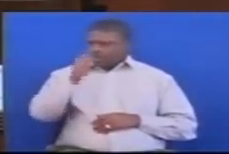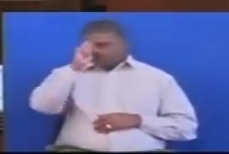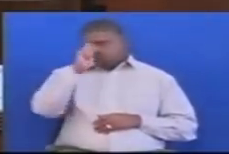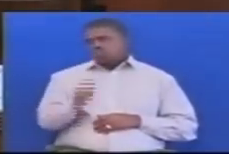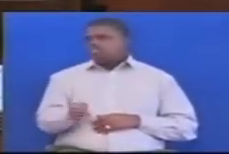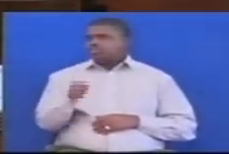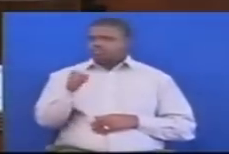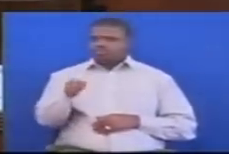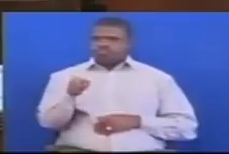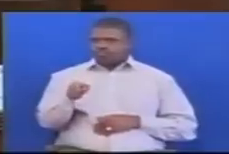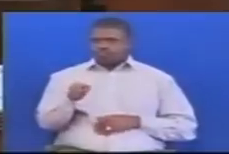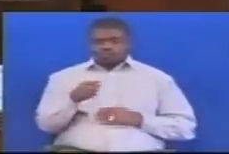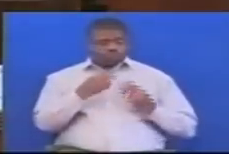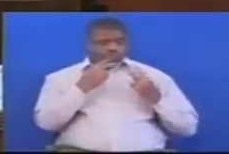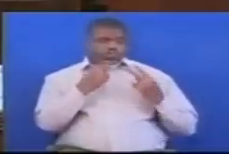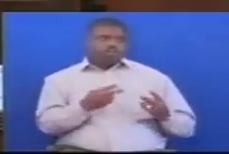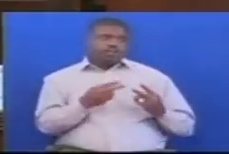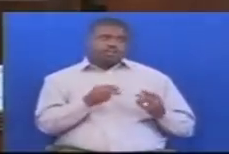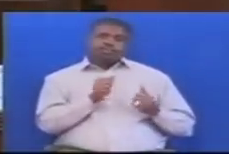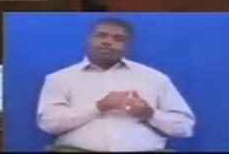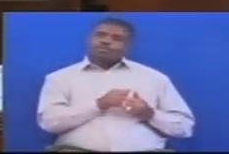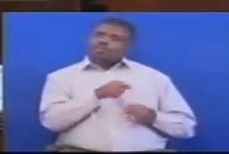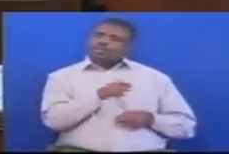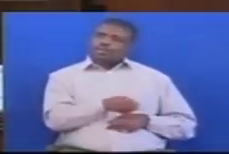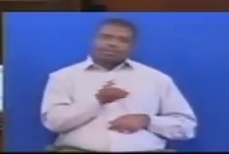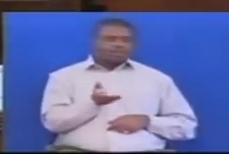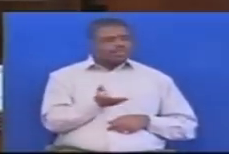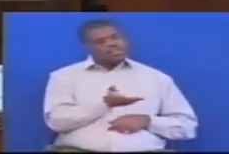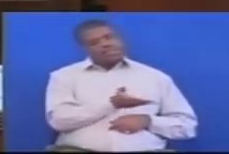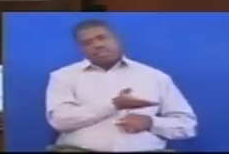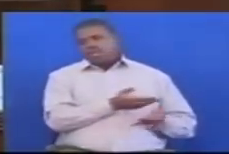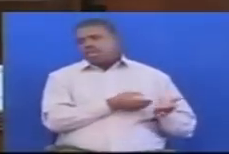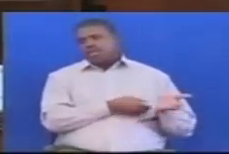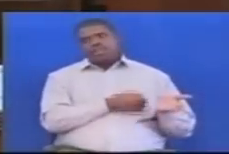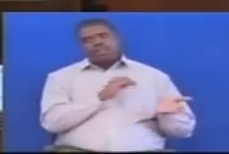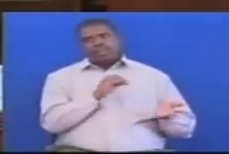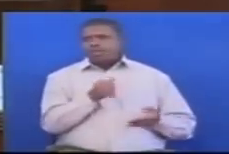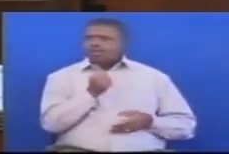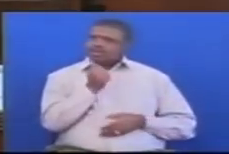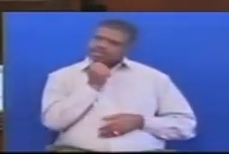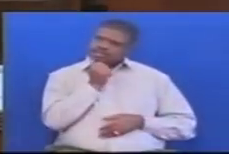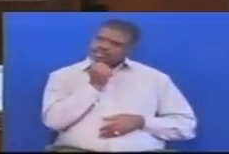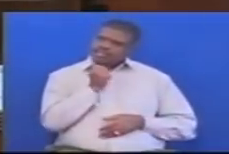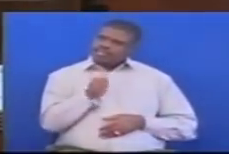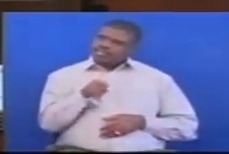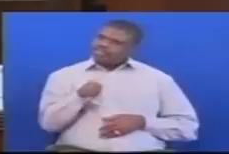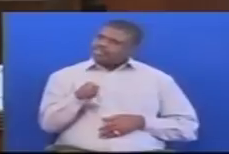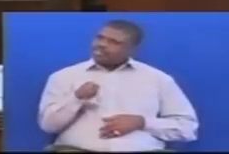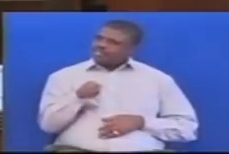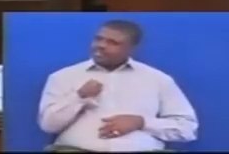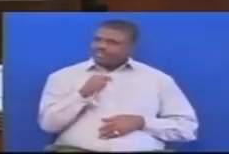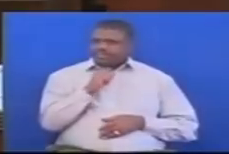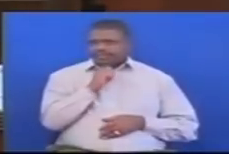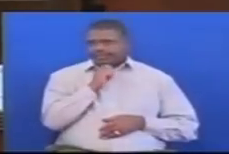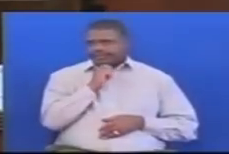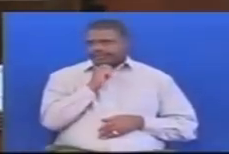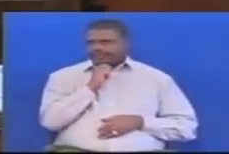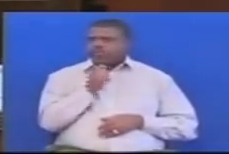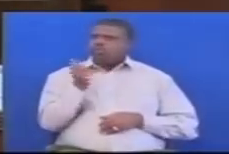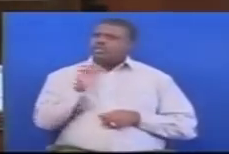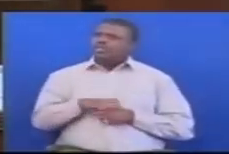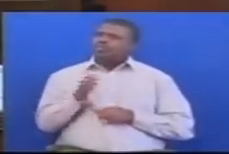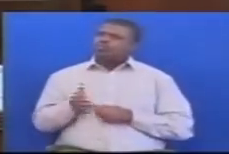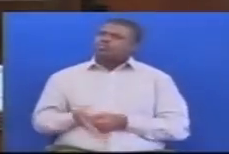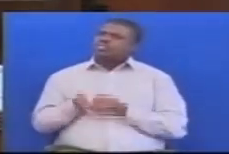hebu tuangalie sasa mambo haya mengine haya, jamani haya. Hivi hawa wataalamu wetu hawa